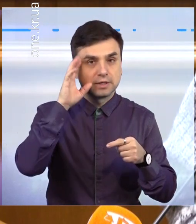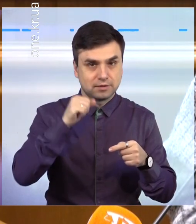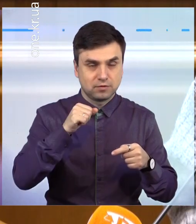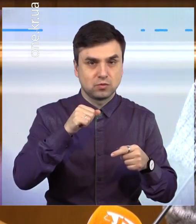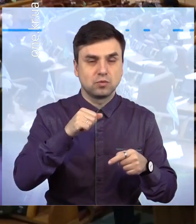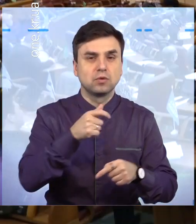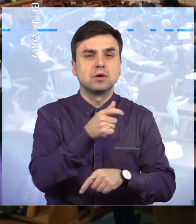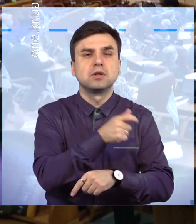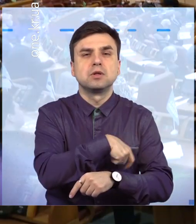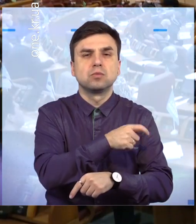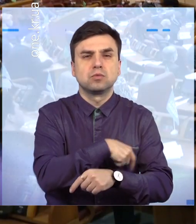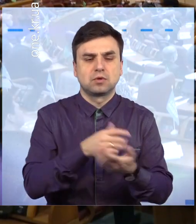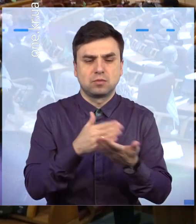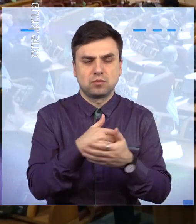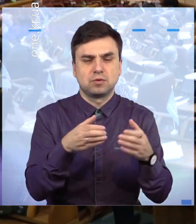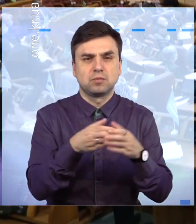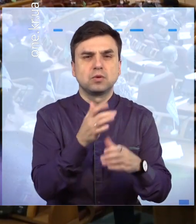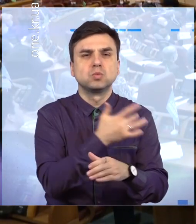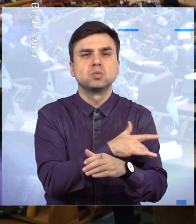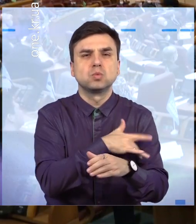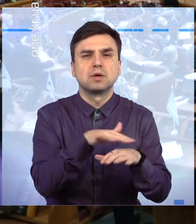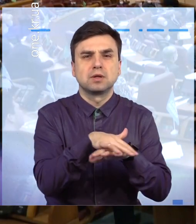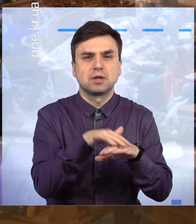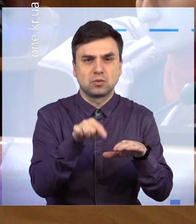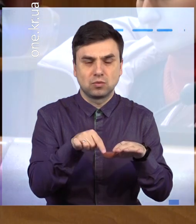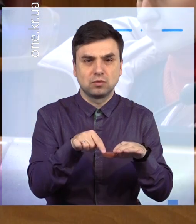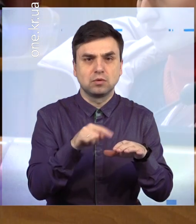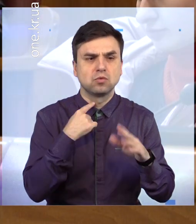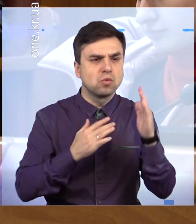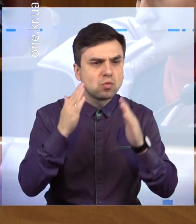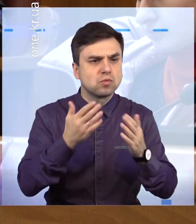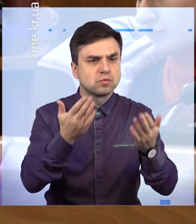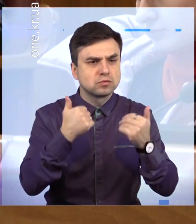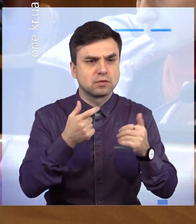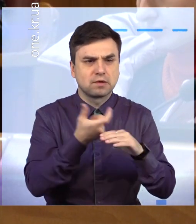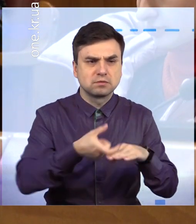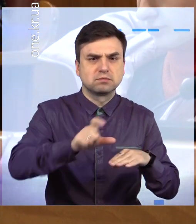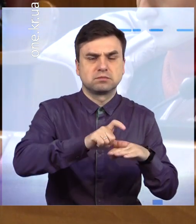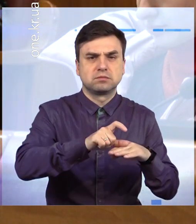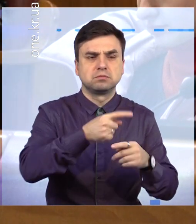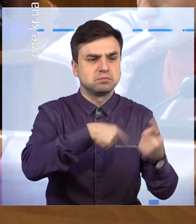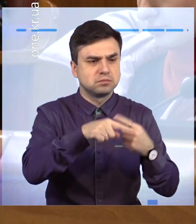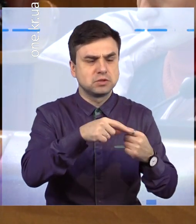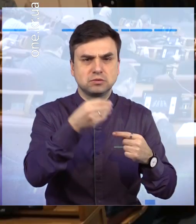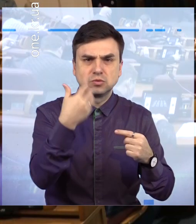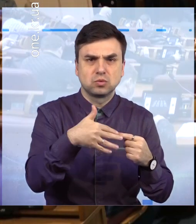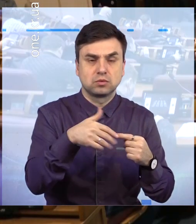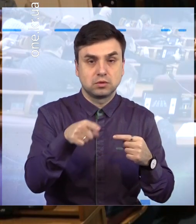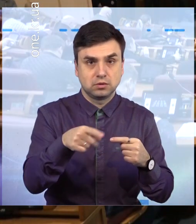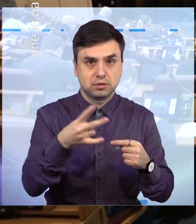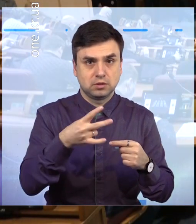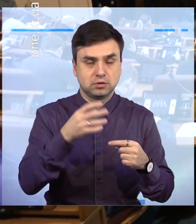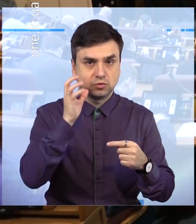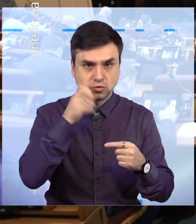голосували за Кабмін, який і встановив такі кабальні тарифи для бізнесу, взяли на себе за це відповідальність та зробило хоч щось корисне для